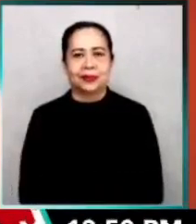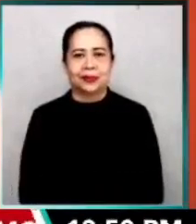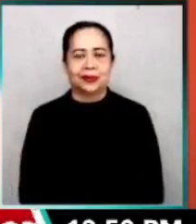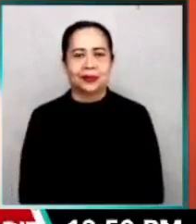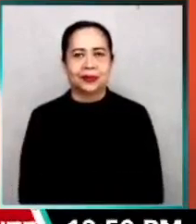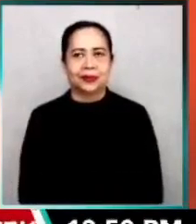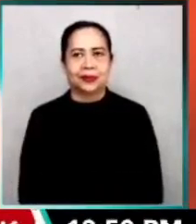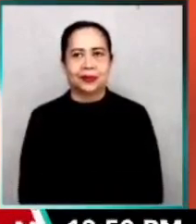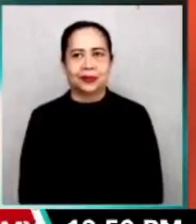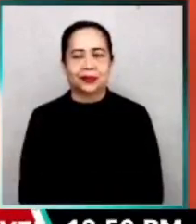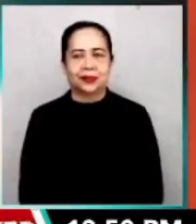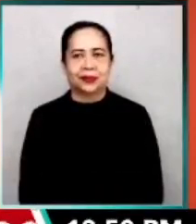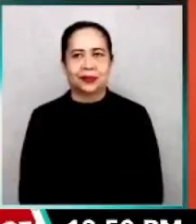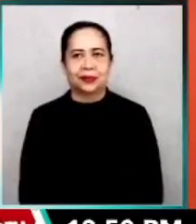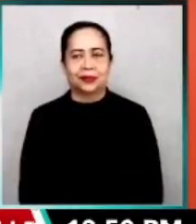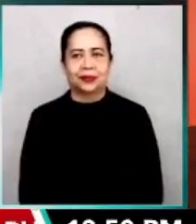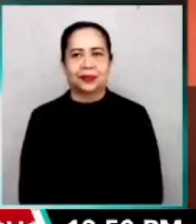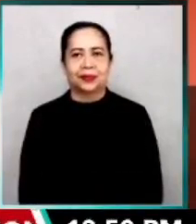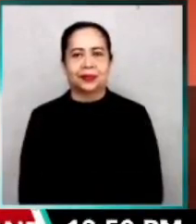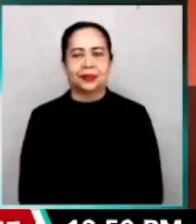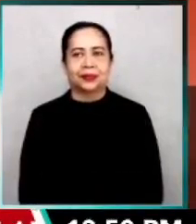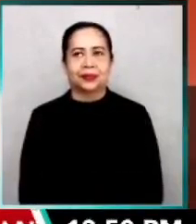You think we need one more?